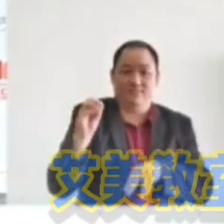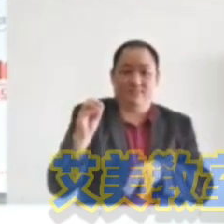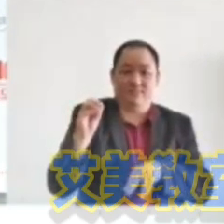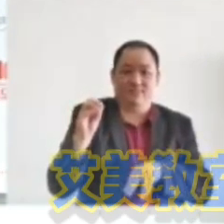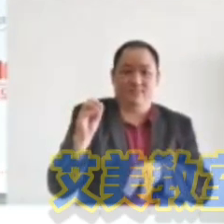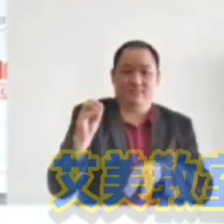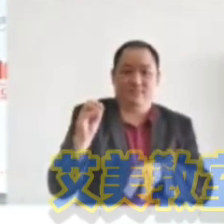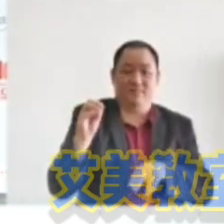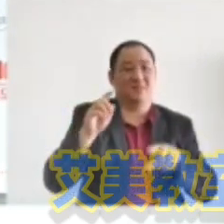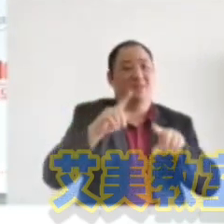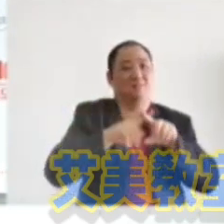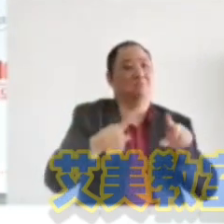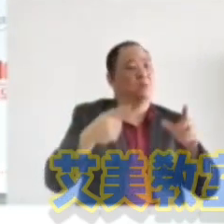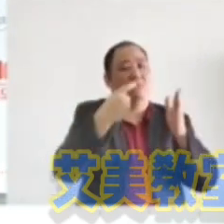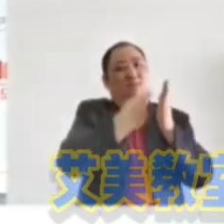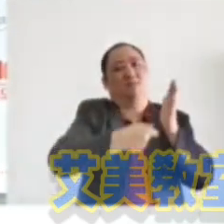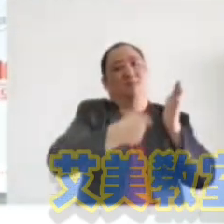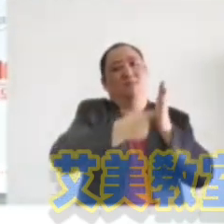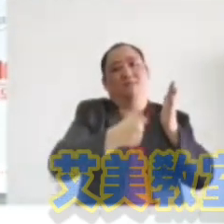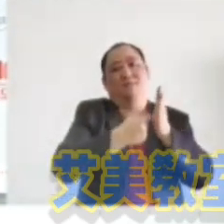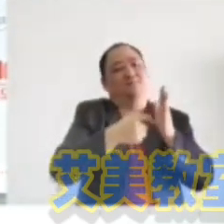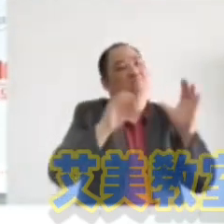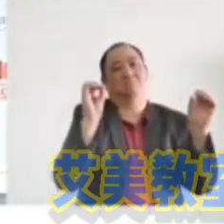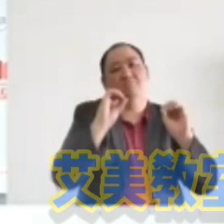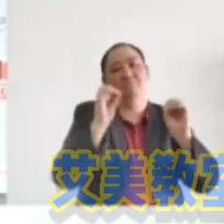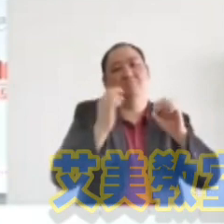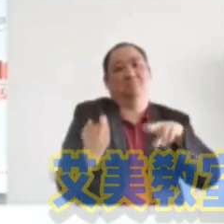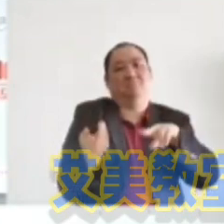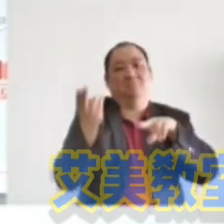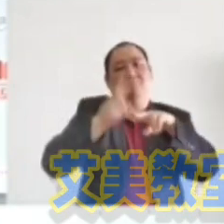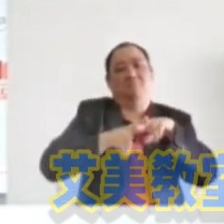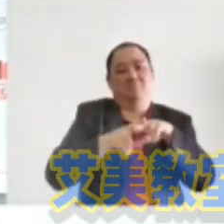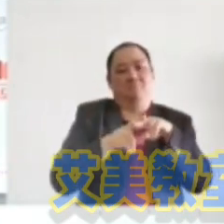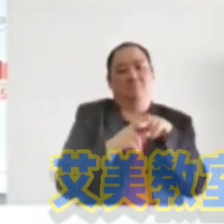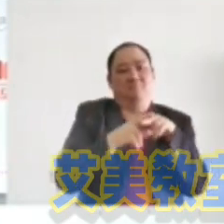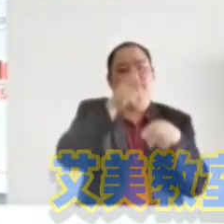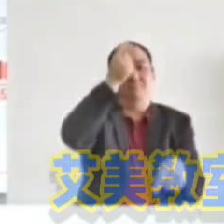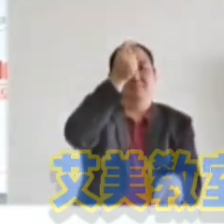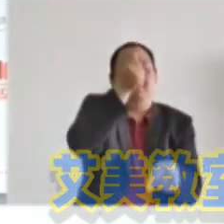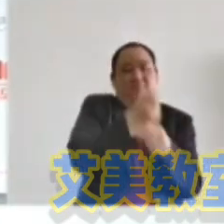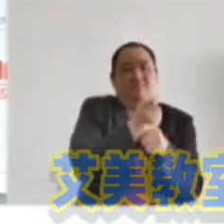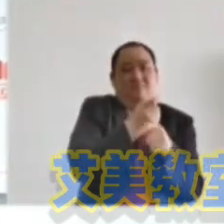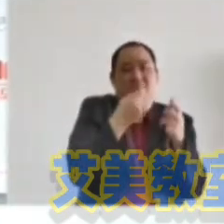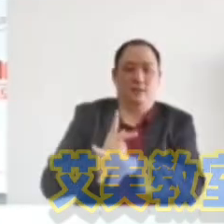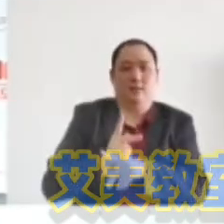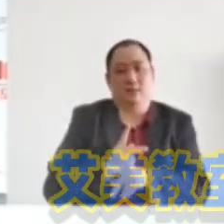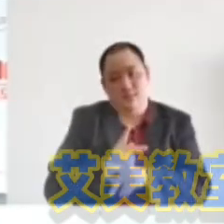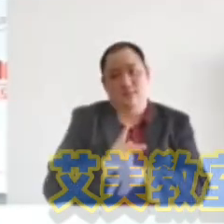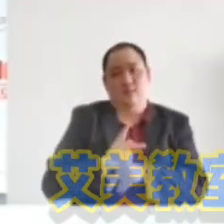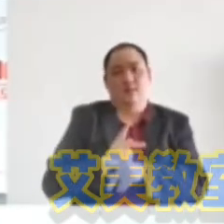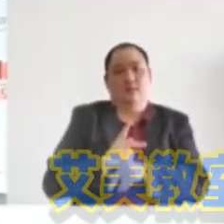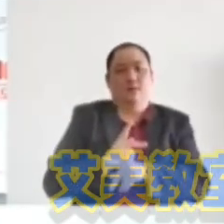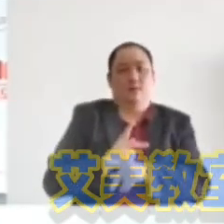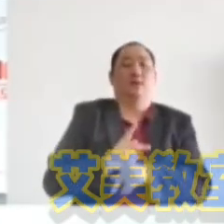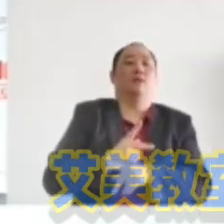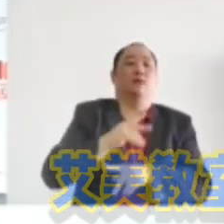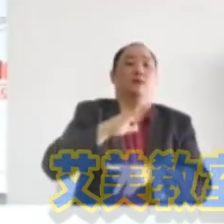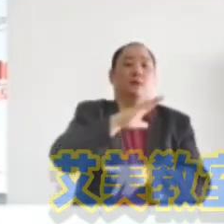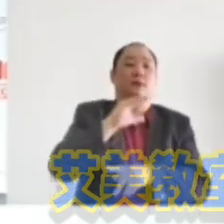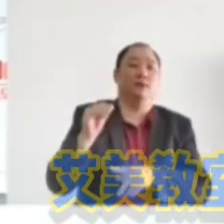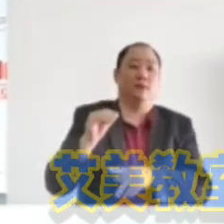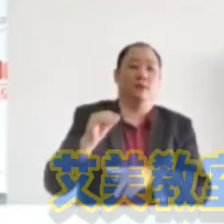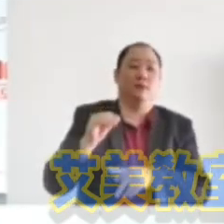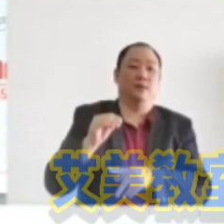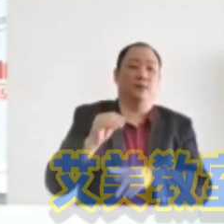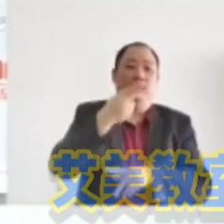盒390块马币耶！我们是不是应该给公司一个掌声 ？OK， 所以再来就是我